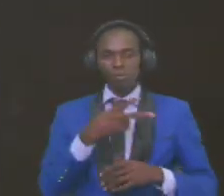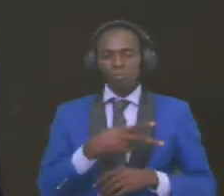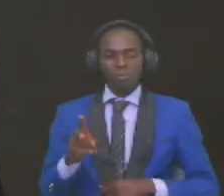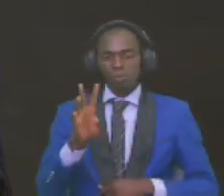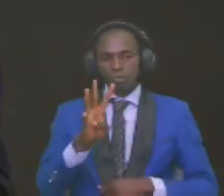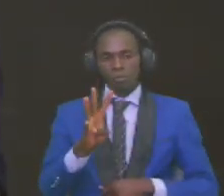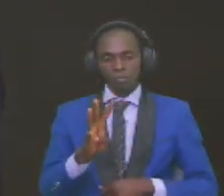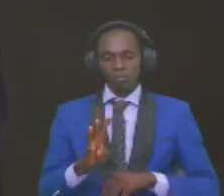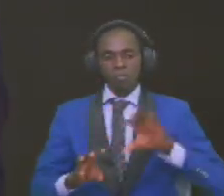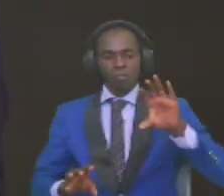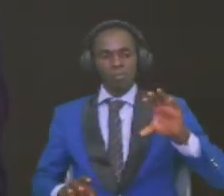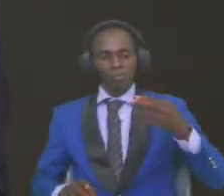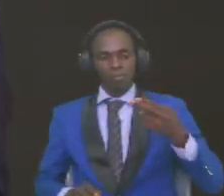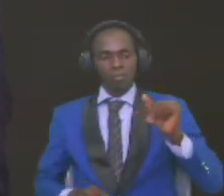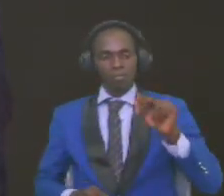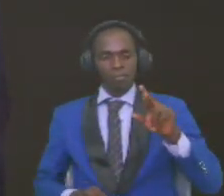4